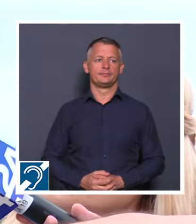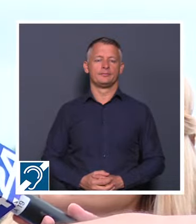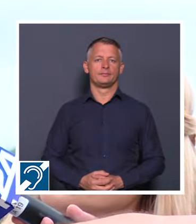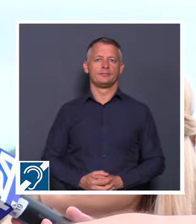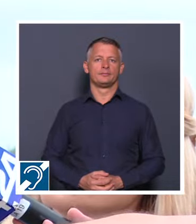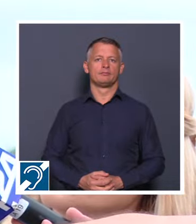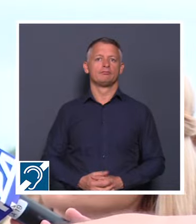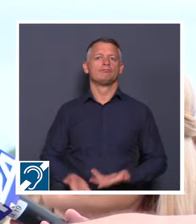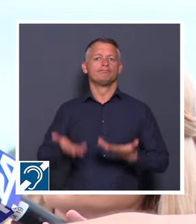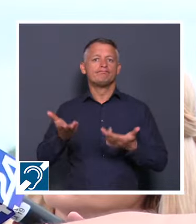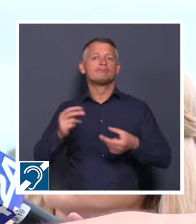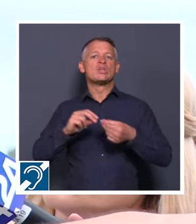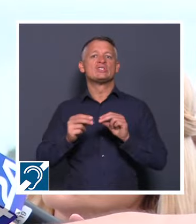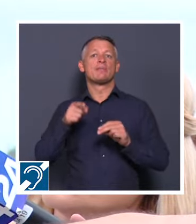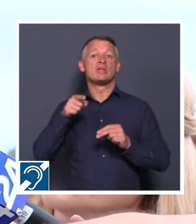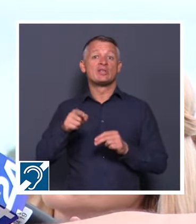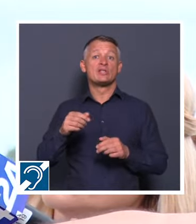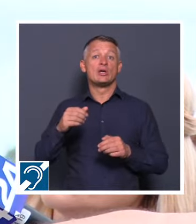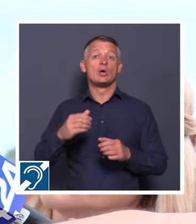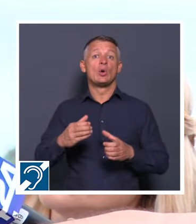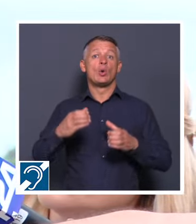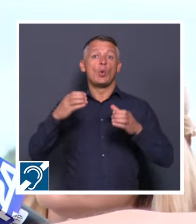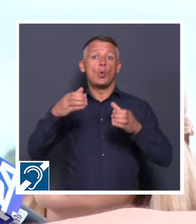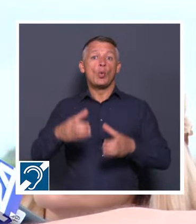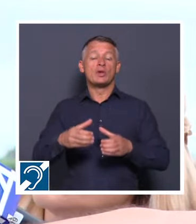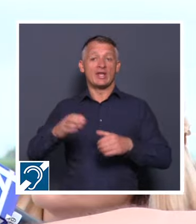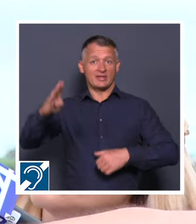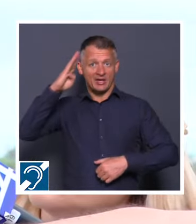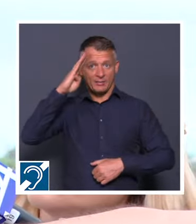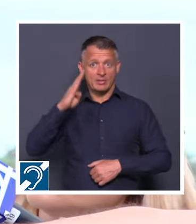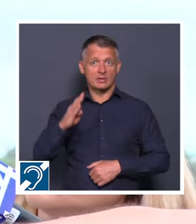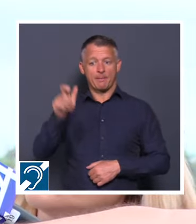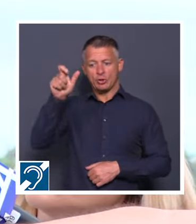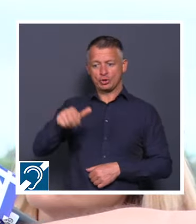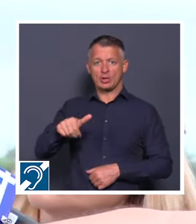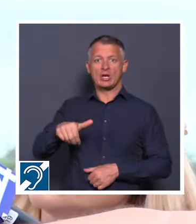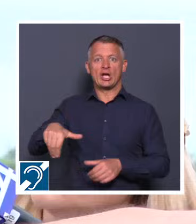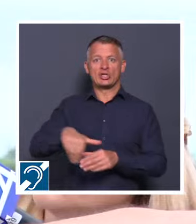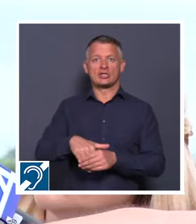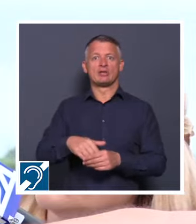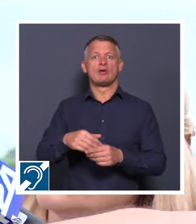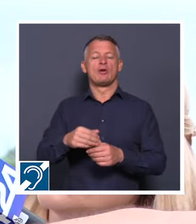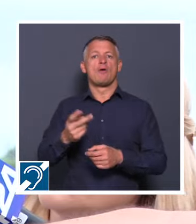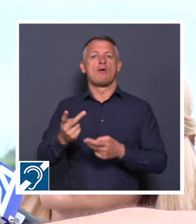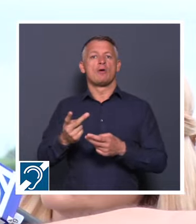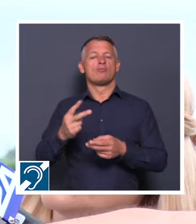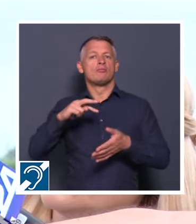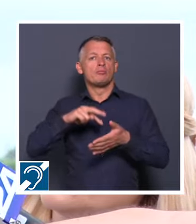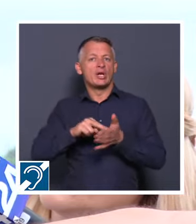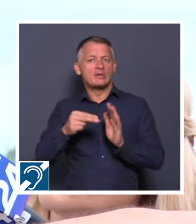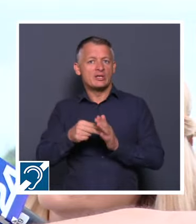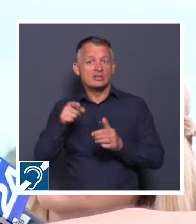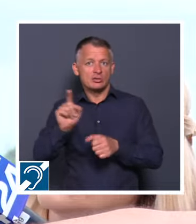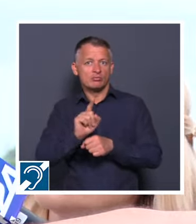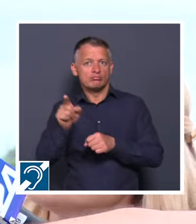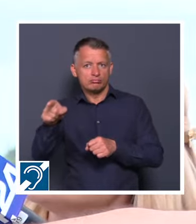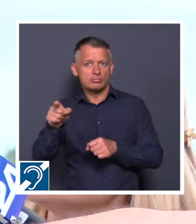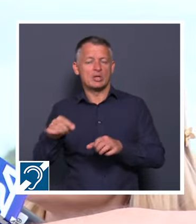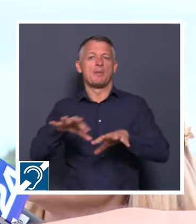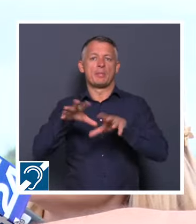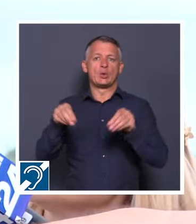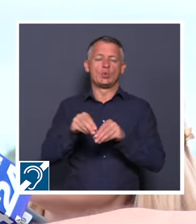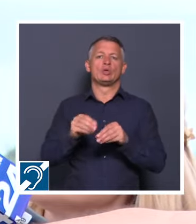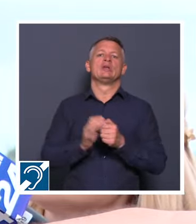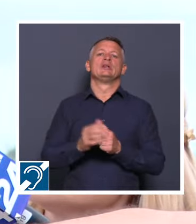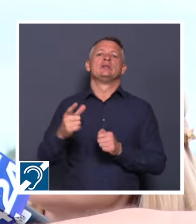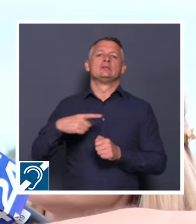Înseamnă că această subunitate, adică personalul care operează această tehnică, precum și tehnica însăși, combinate,